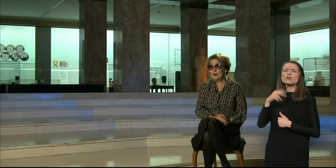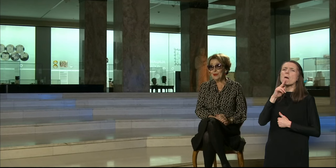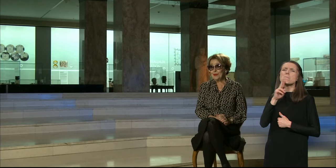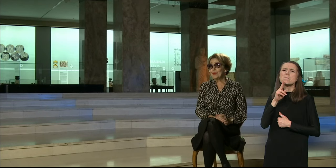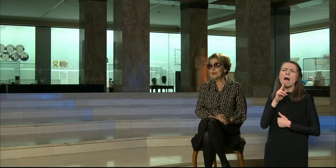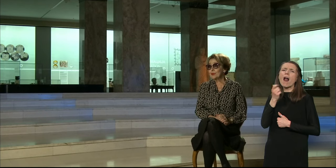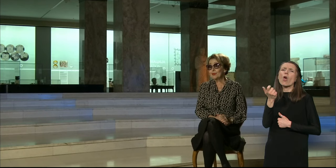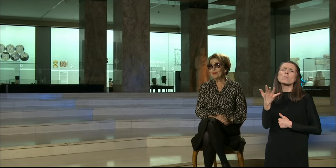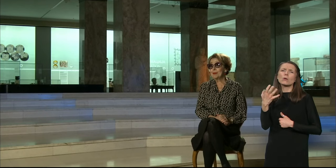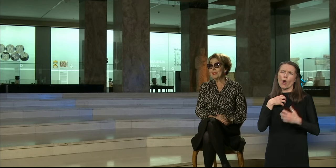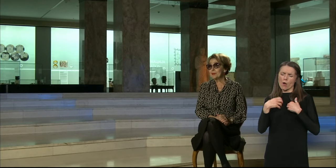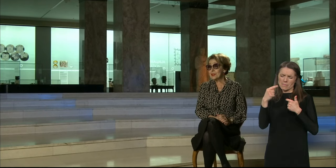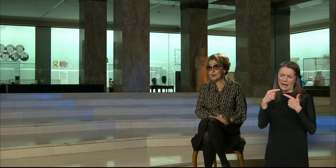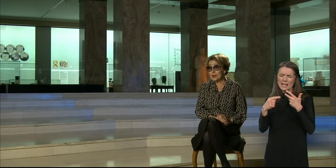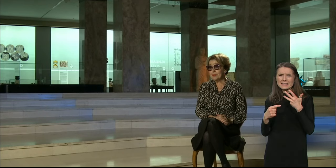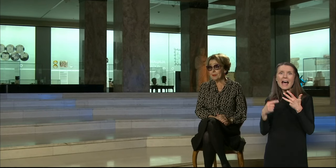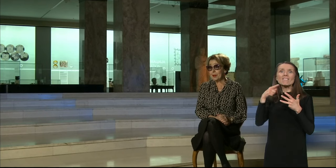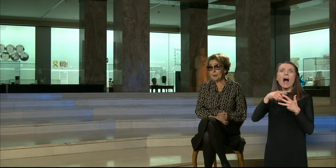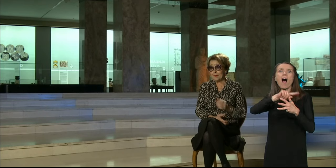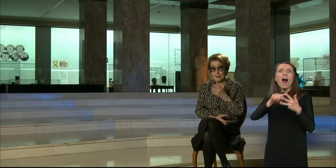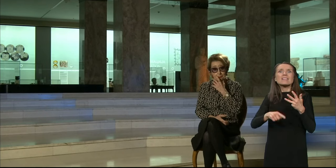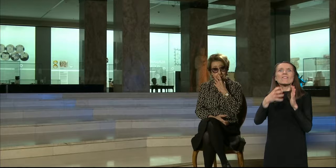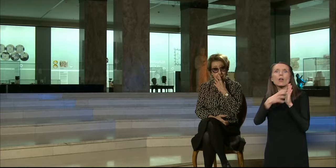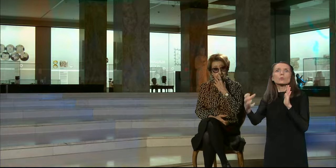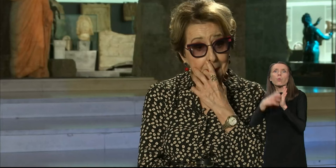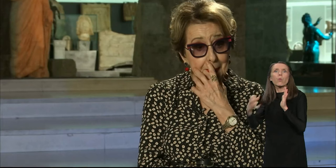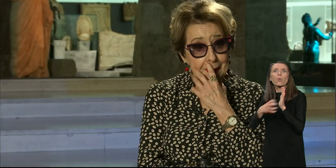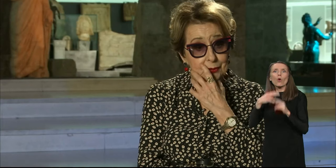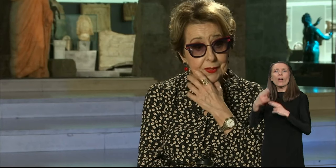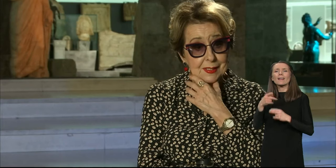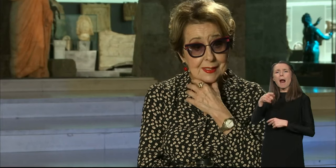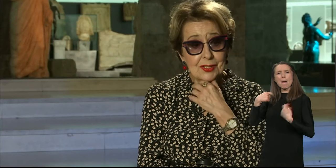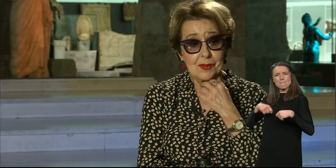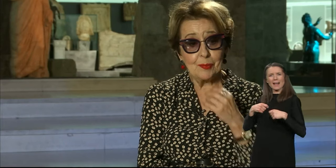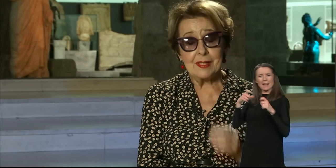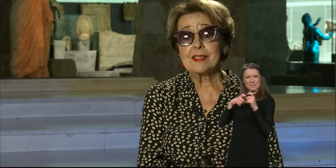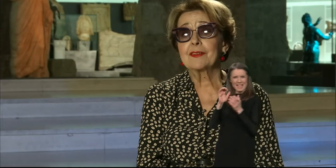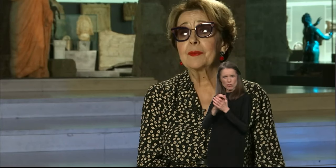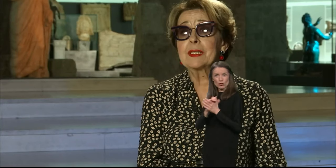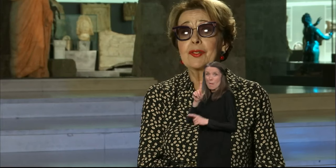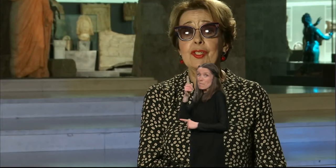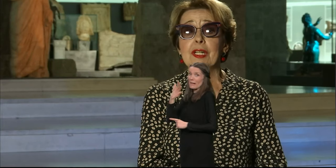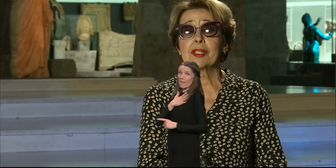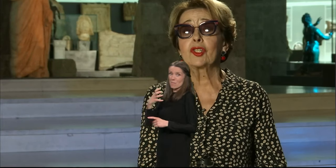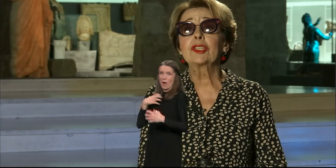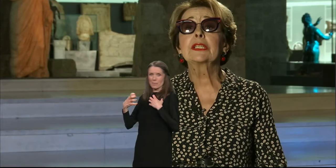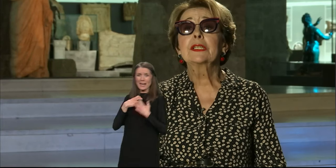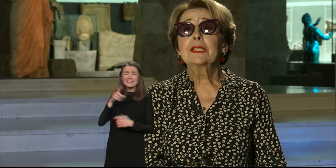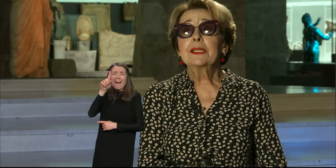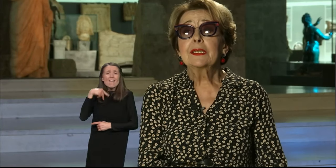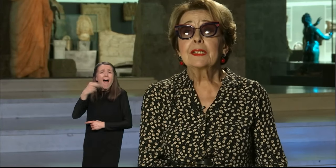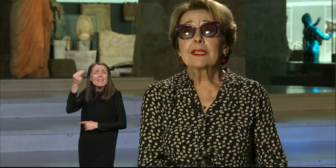repertoaru. Recimo, Madame Saint-Jean mi je bila prva, a to se sećam predstave, imala sam 14